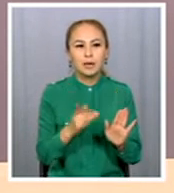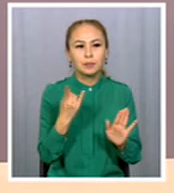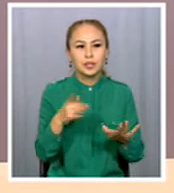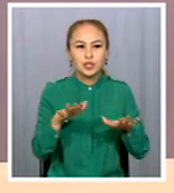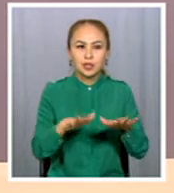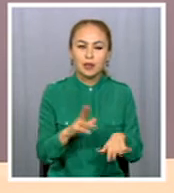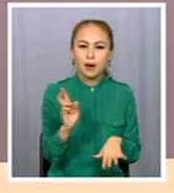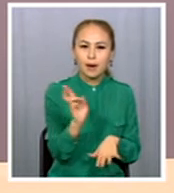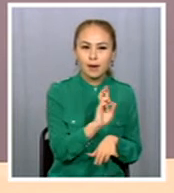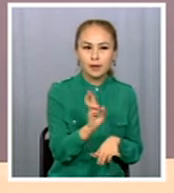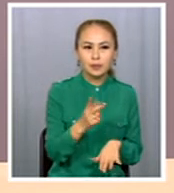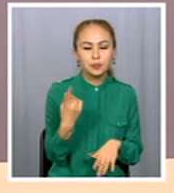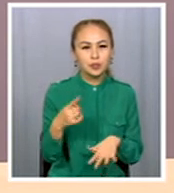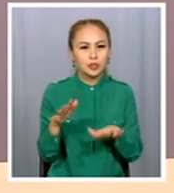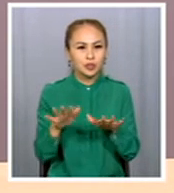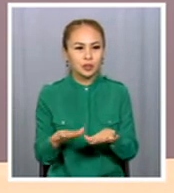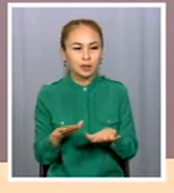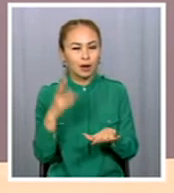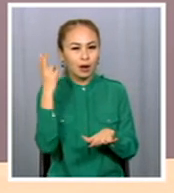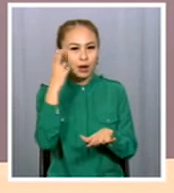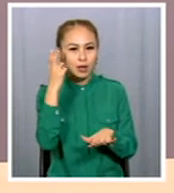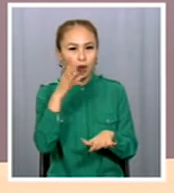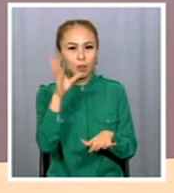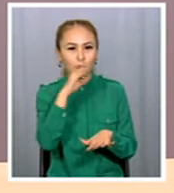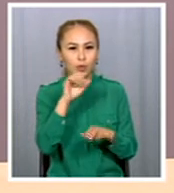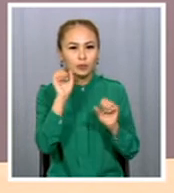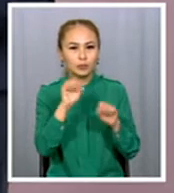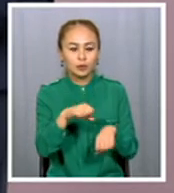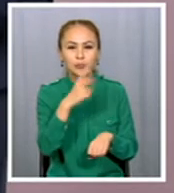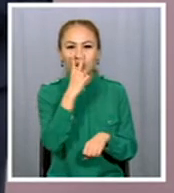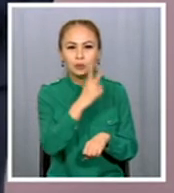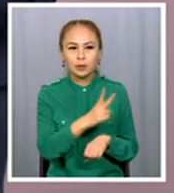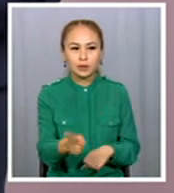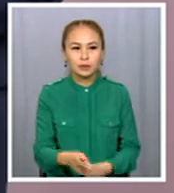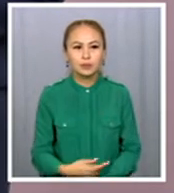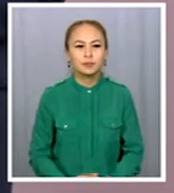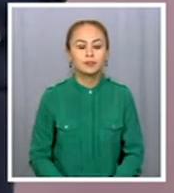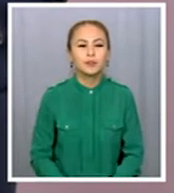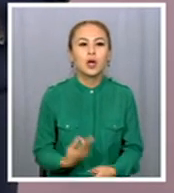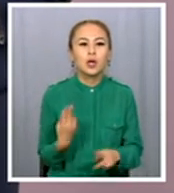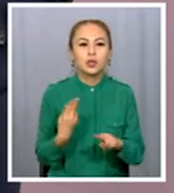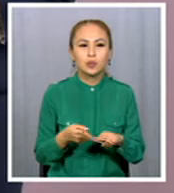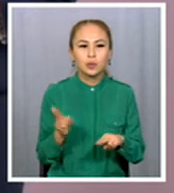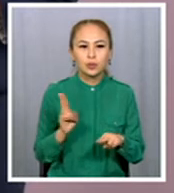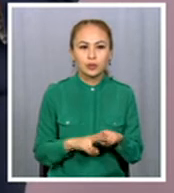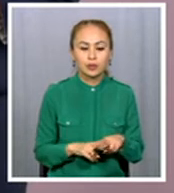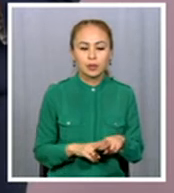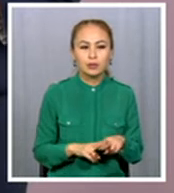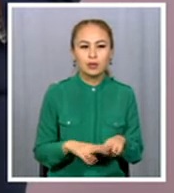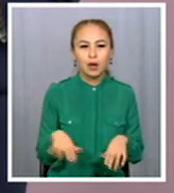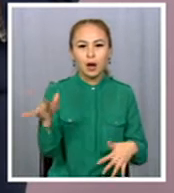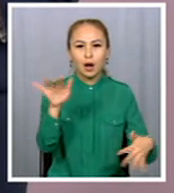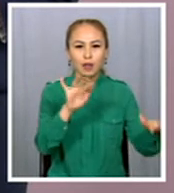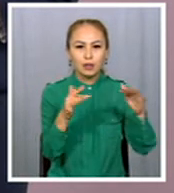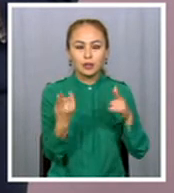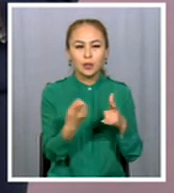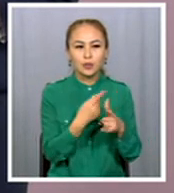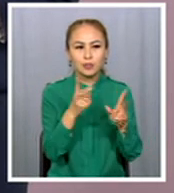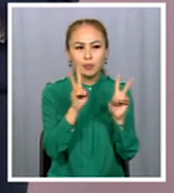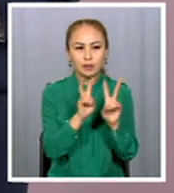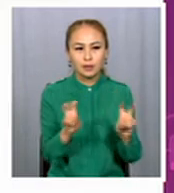ақ, бір жері қара болып көрінеді. Сондықтан Алатау деп